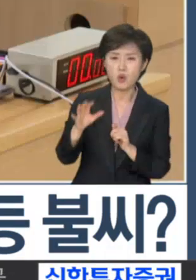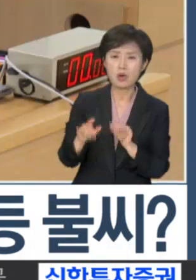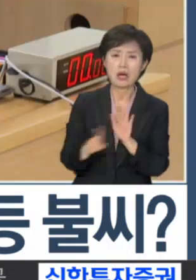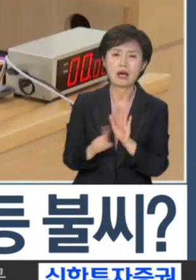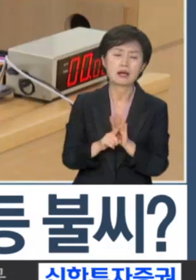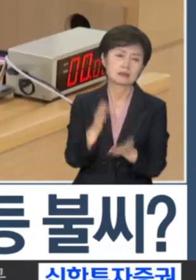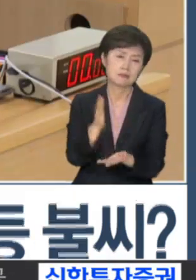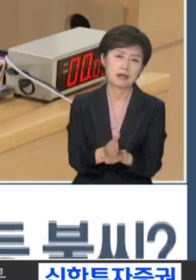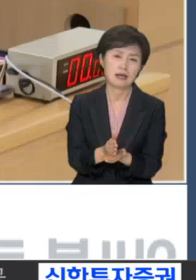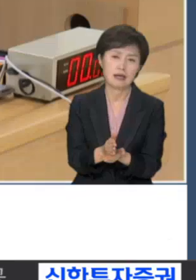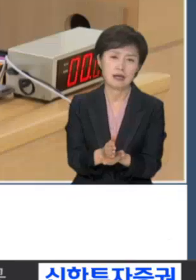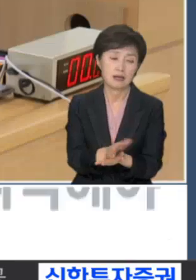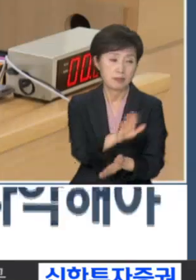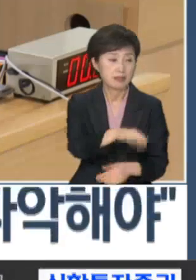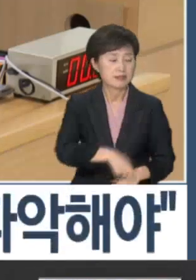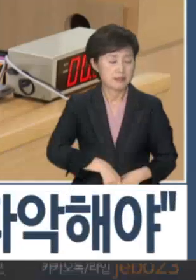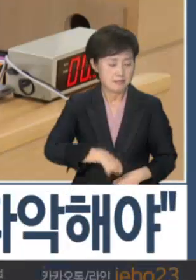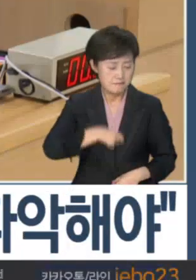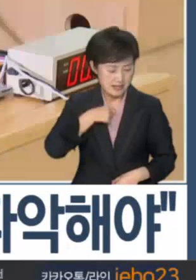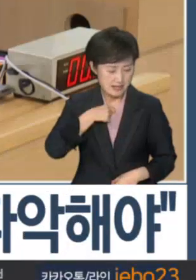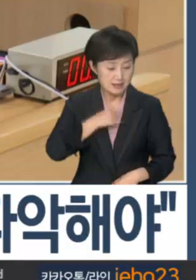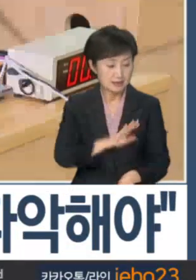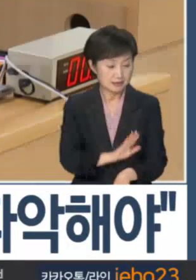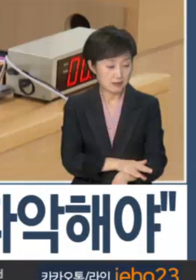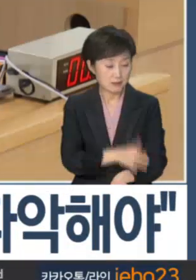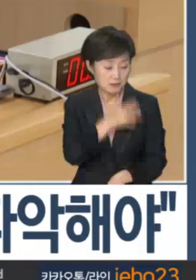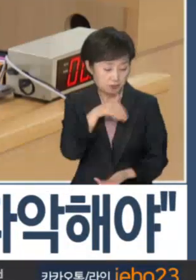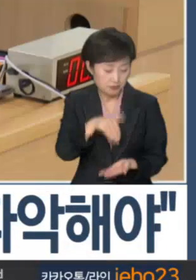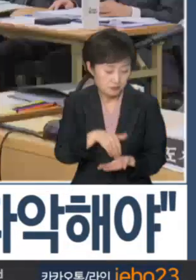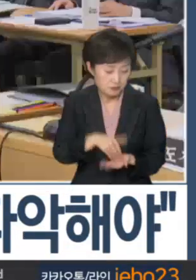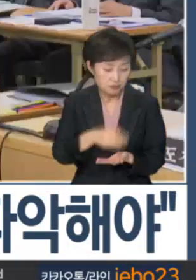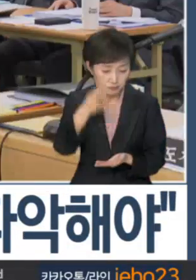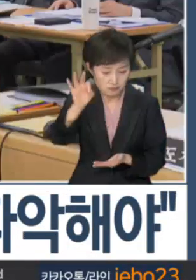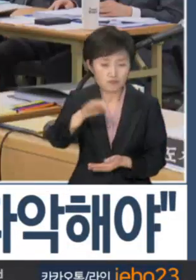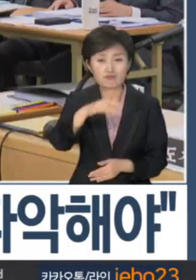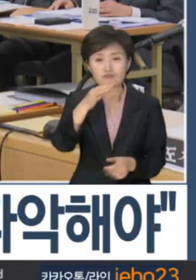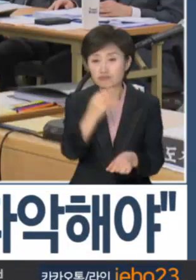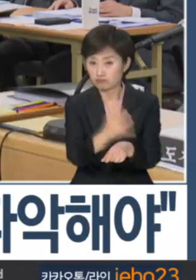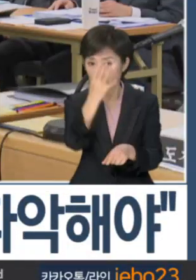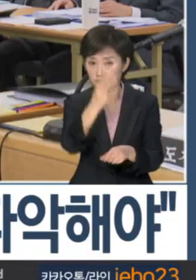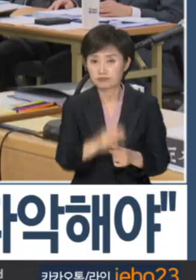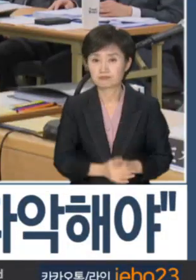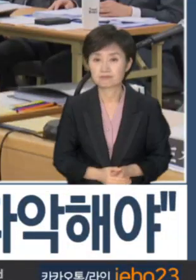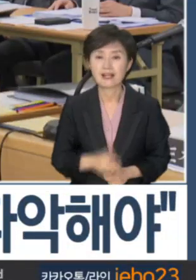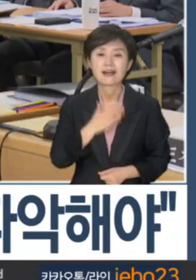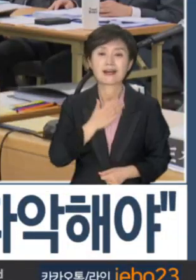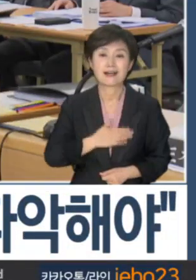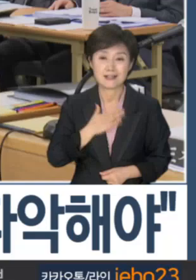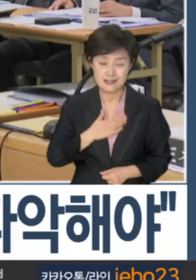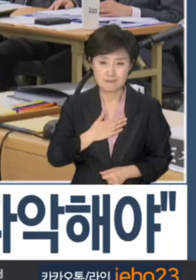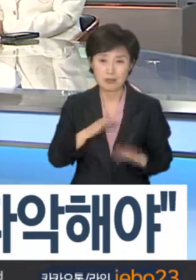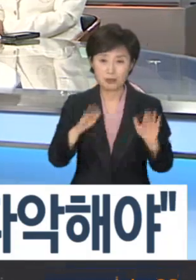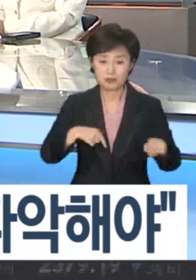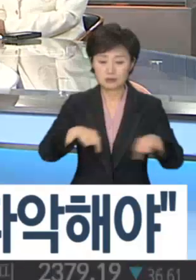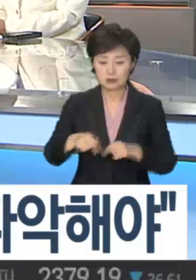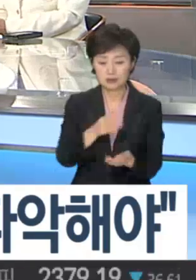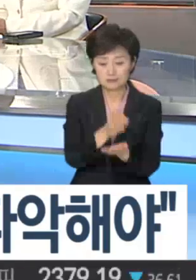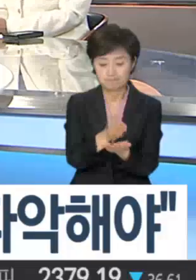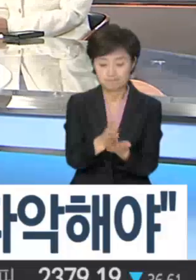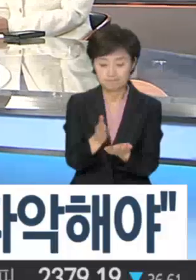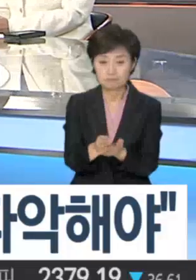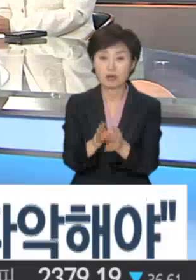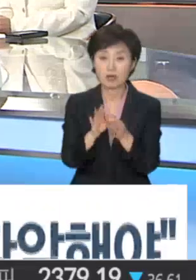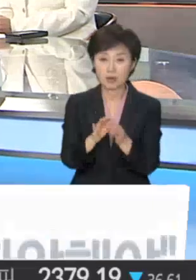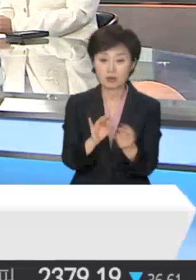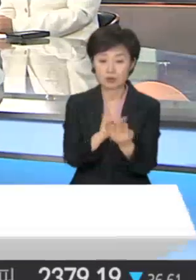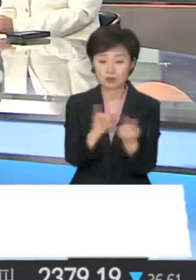되는데 솔직하게 잘못된 일이 있다면 거기에 대한 인정하게 된다면 끝날 일이다 말씀드립니다. 네, 여기까지 듣고 마무리하겠습니다. 오늘 이